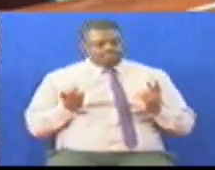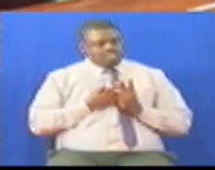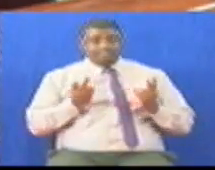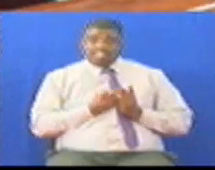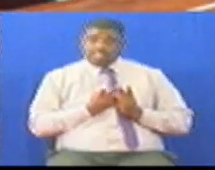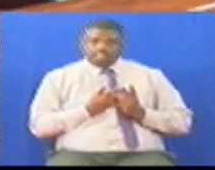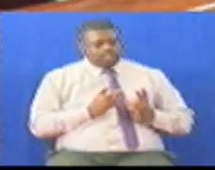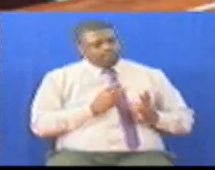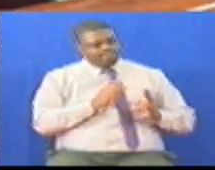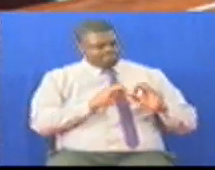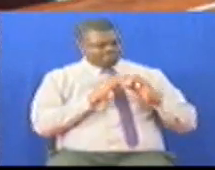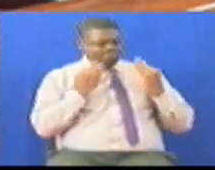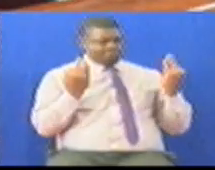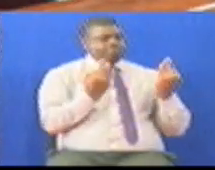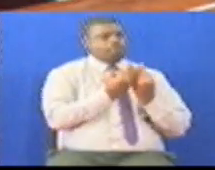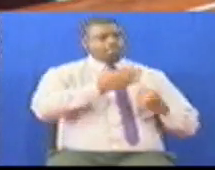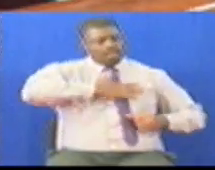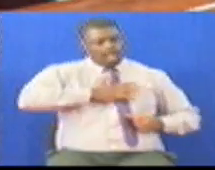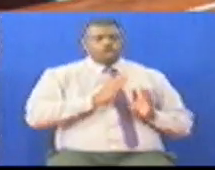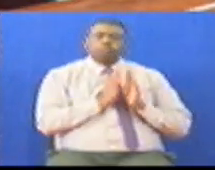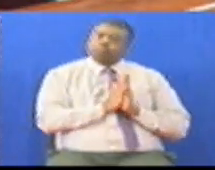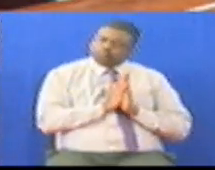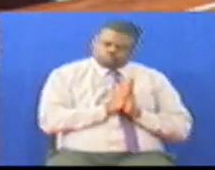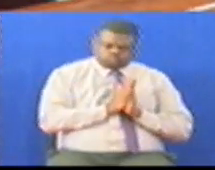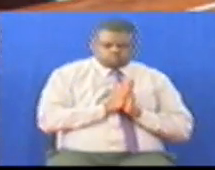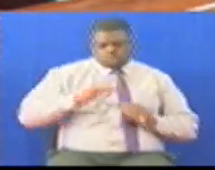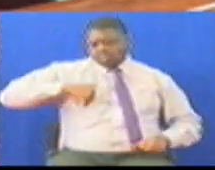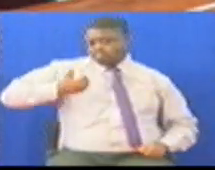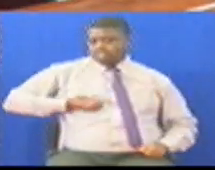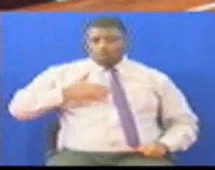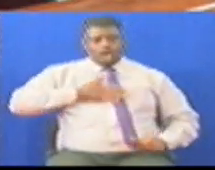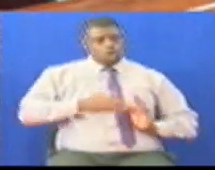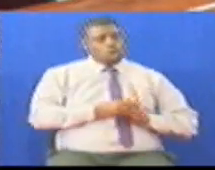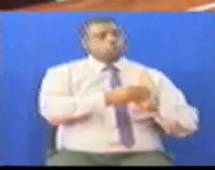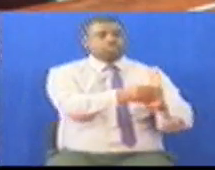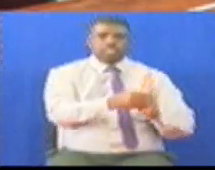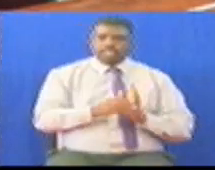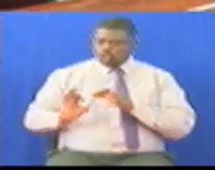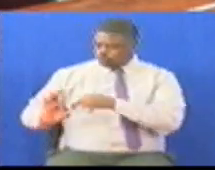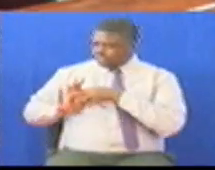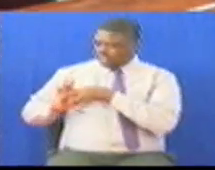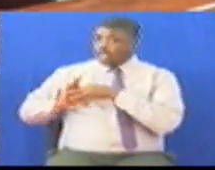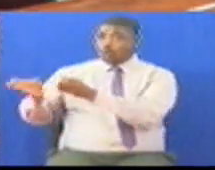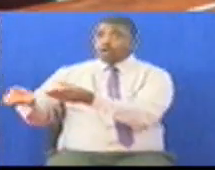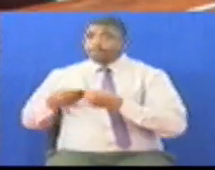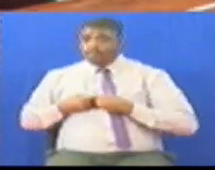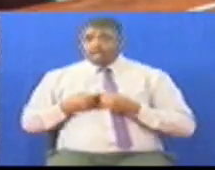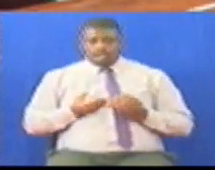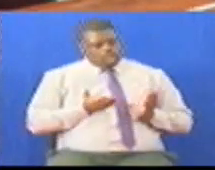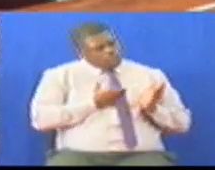yangu kiongozwa na mke wangu Ana kwa ushirikiano wanaonipa na kwa maombi